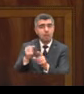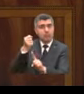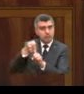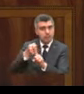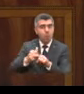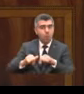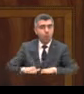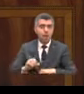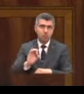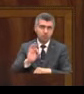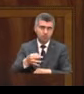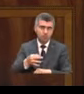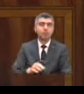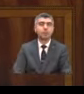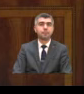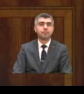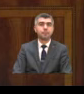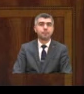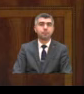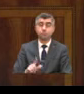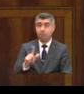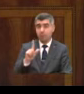جبارة، ولكن كيبقى